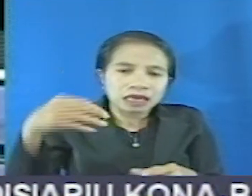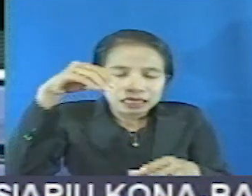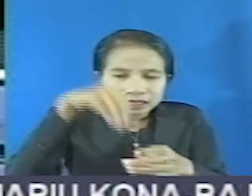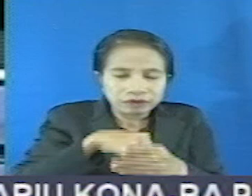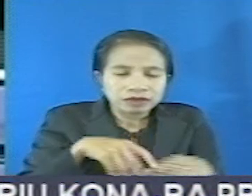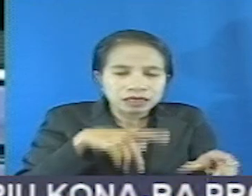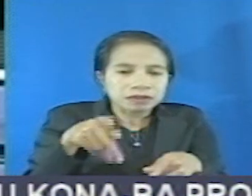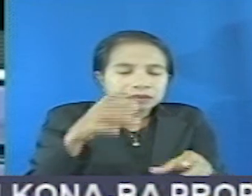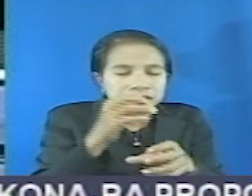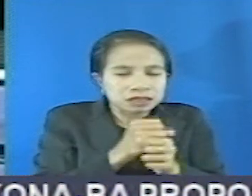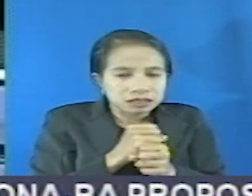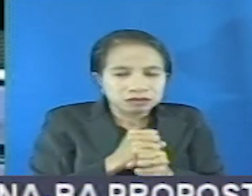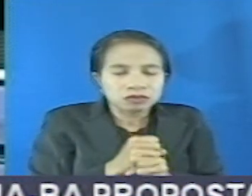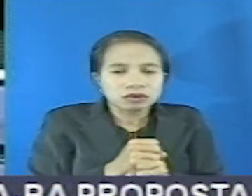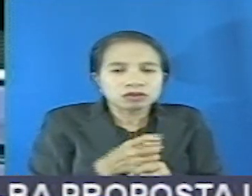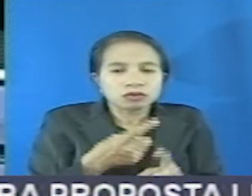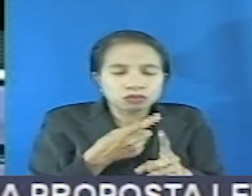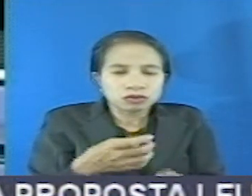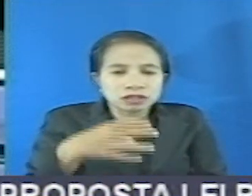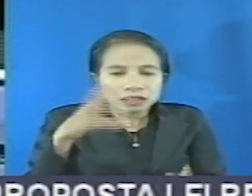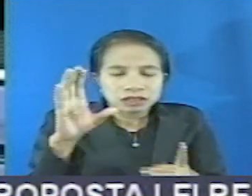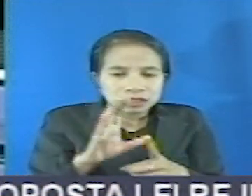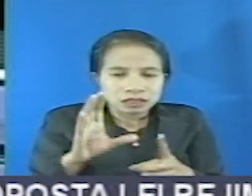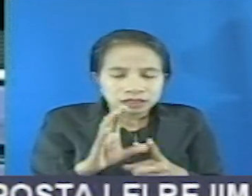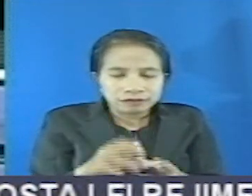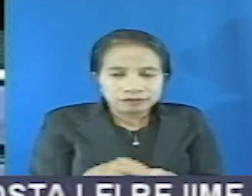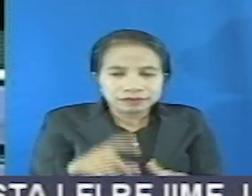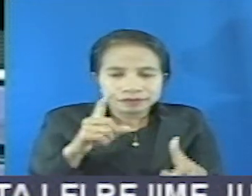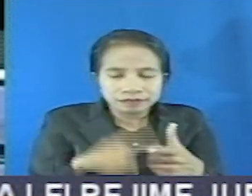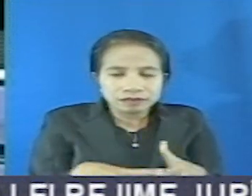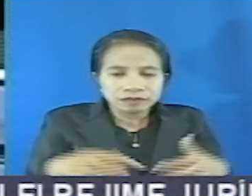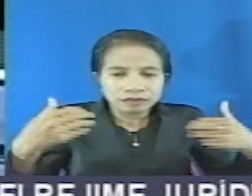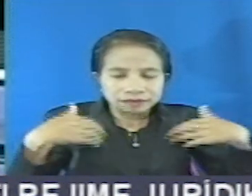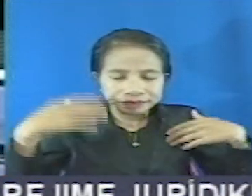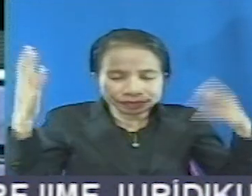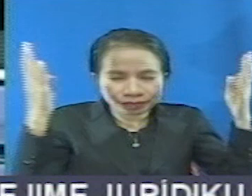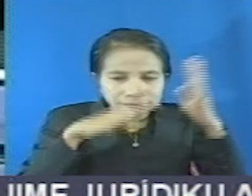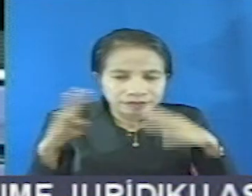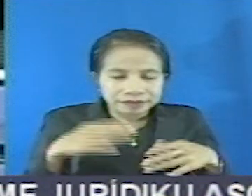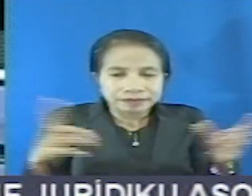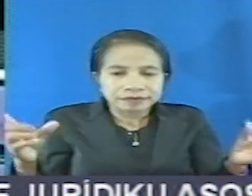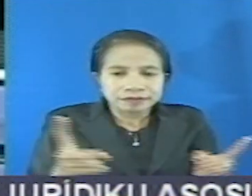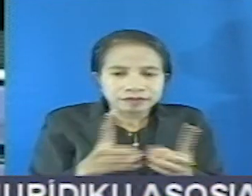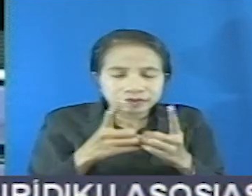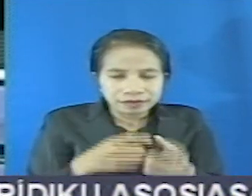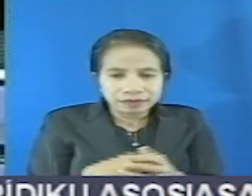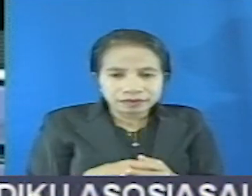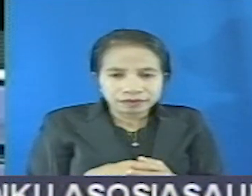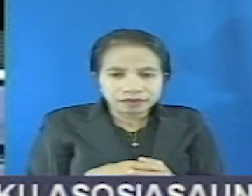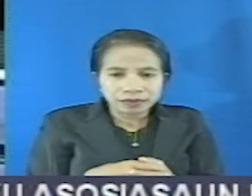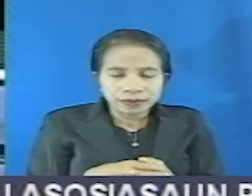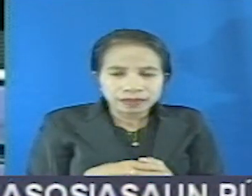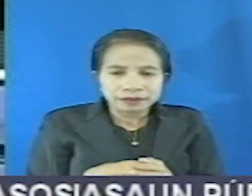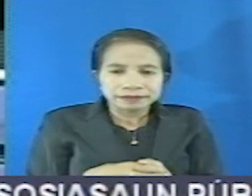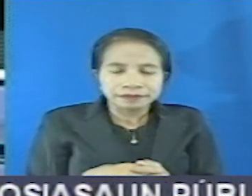sansau disiplinar husi komando. Segundo ia kasu nebe fuendada akontese ia nebe kria polemik ida